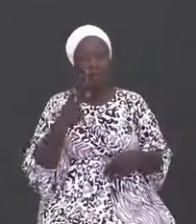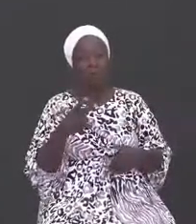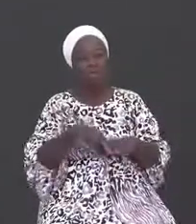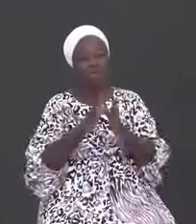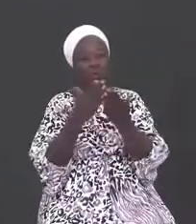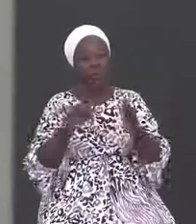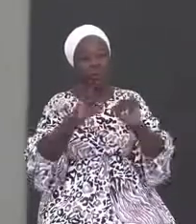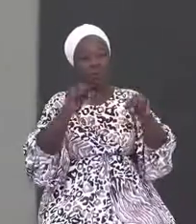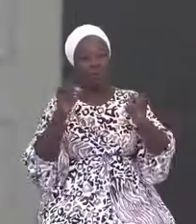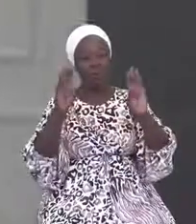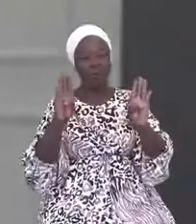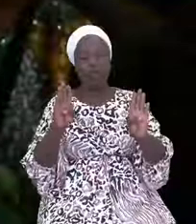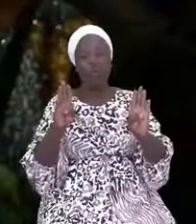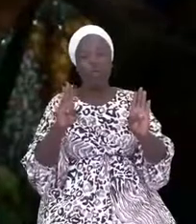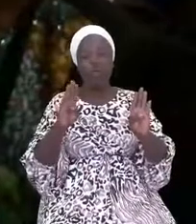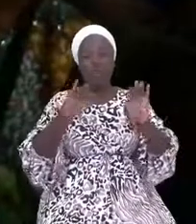Job